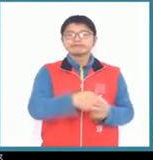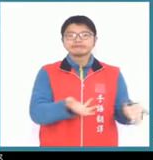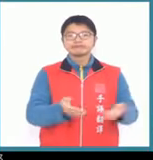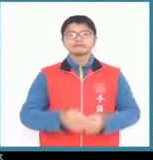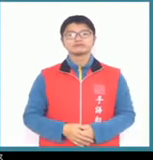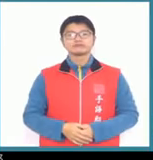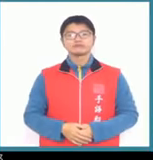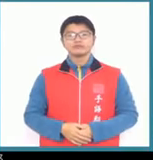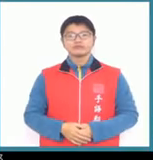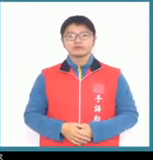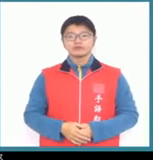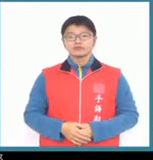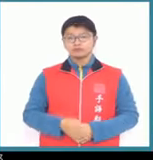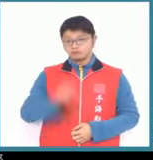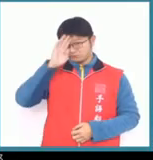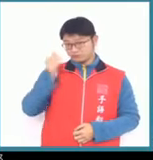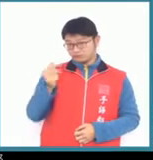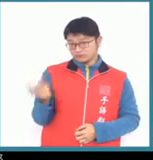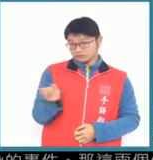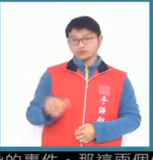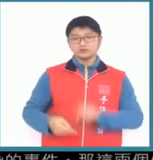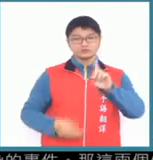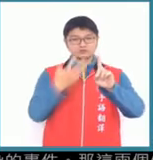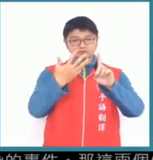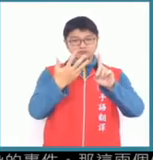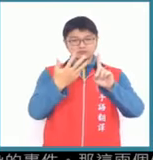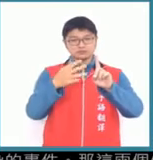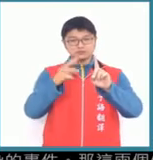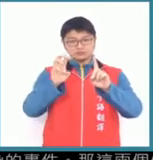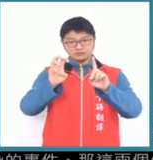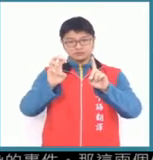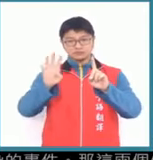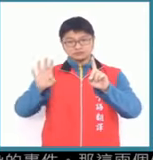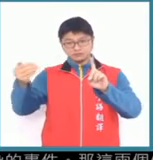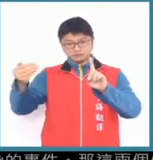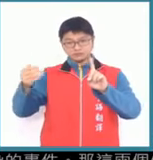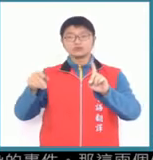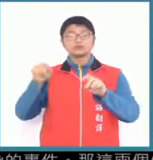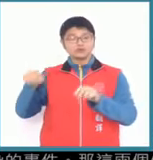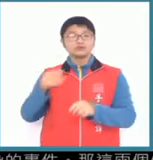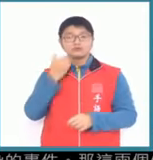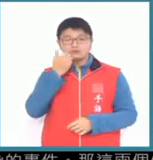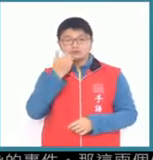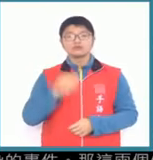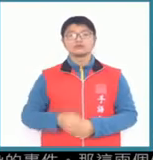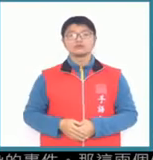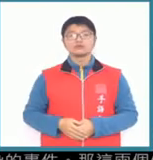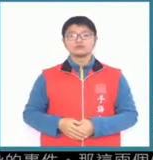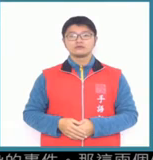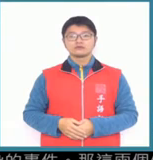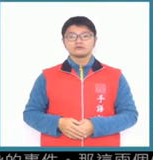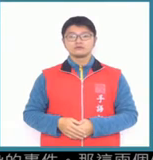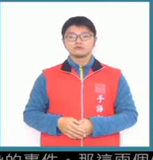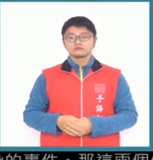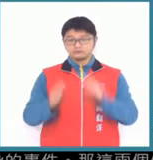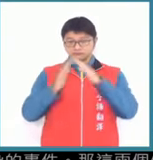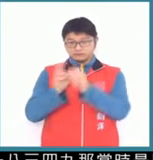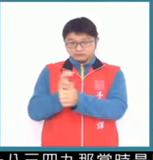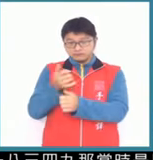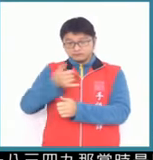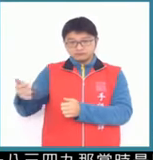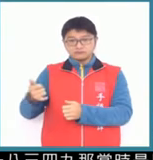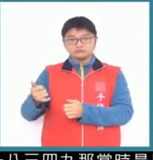个个案我先说明一下，案18349，那当时是居服员的这个家庭有